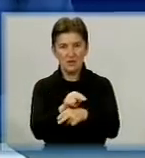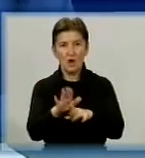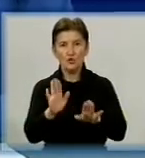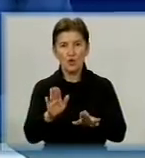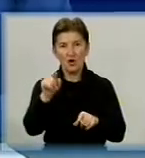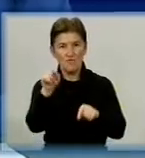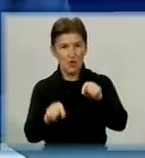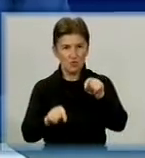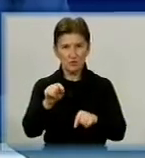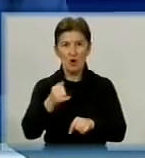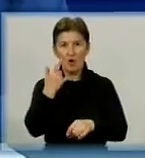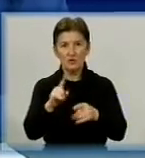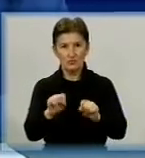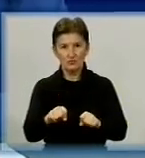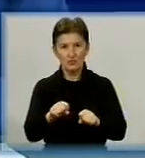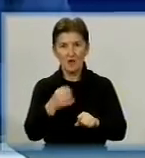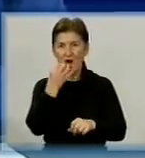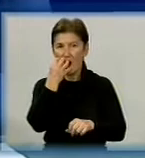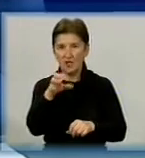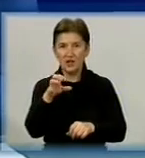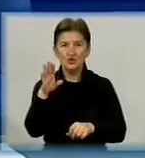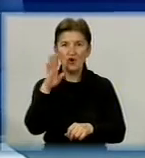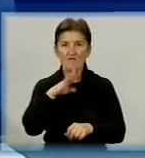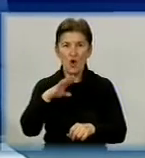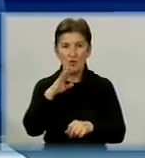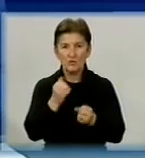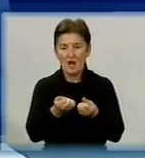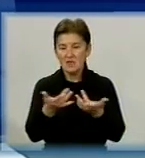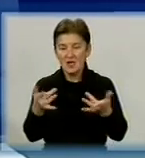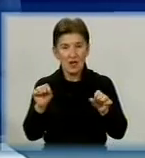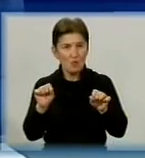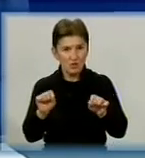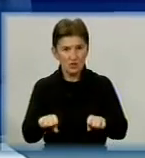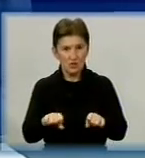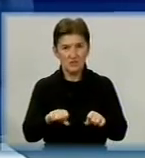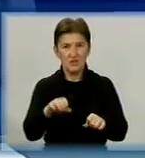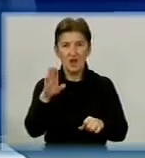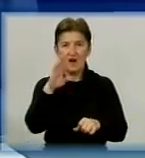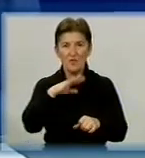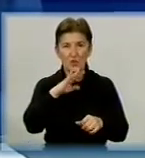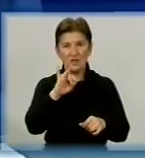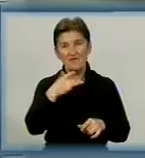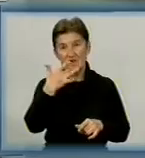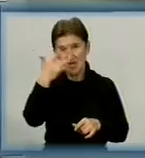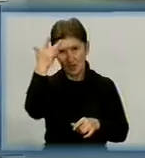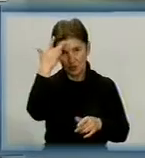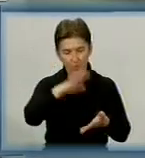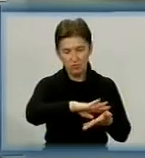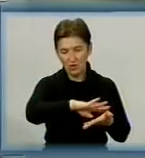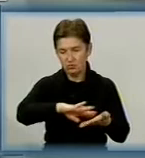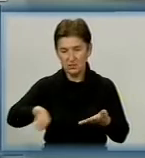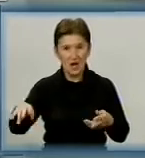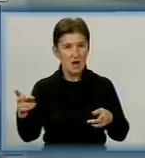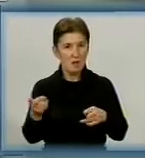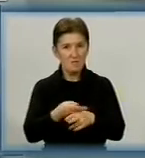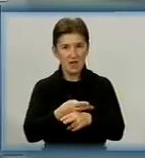коли вже починається сезон? Чи можна гарячу воду, не знаю, наскільки це можливо технічно, пропускати через труби і влітку теж? Ні, нельзя. Без подачі